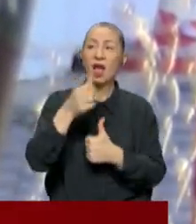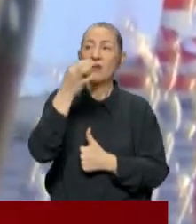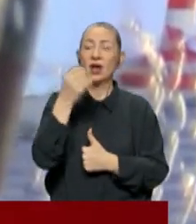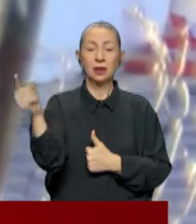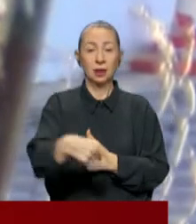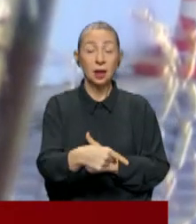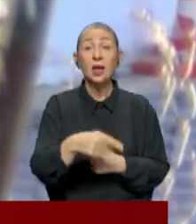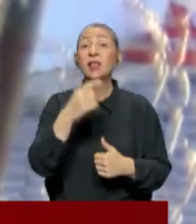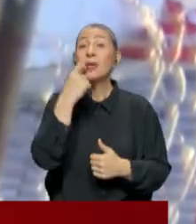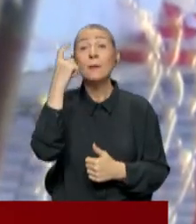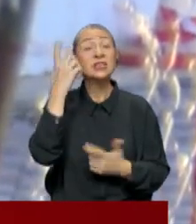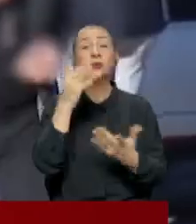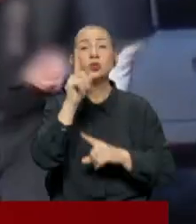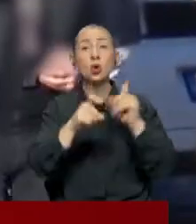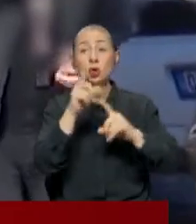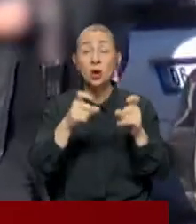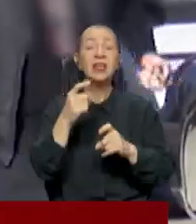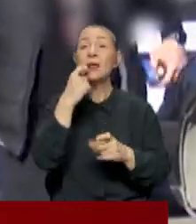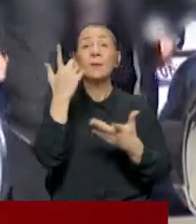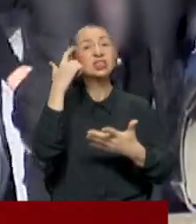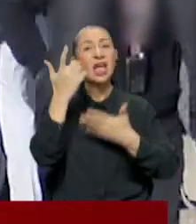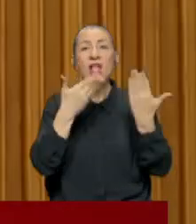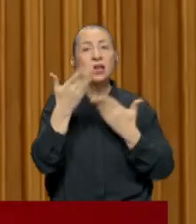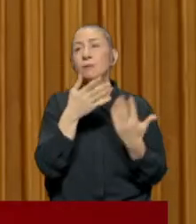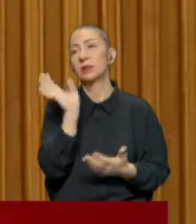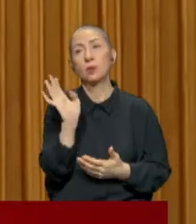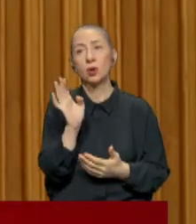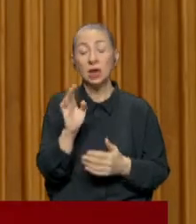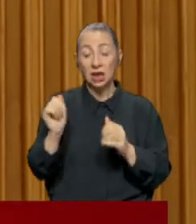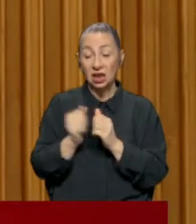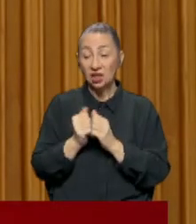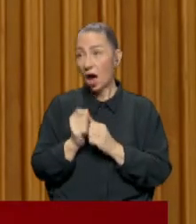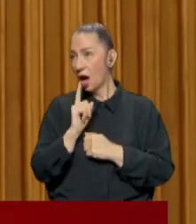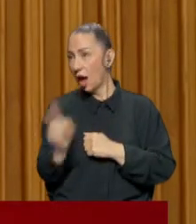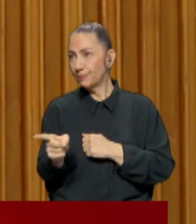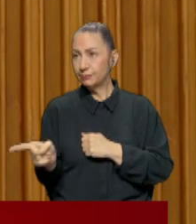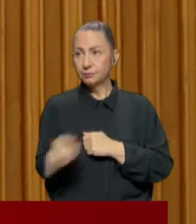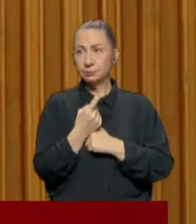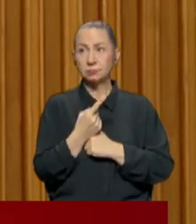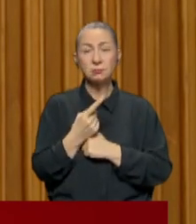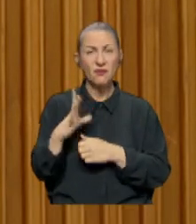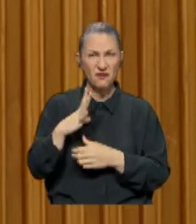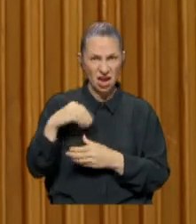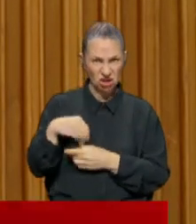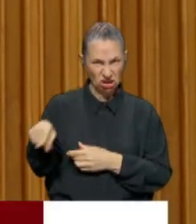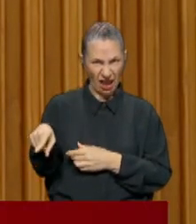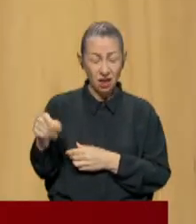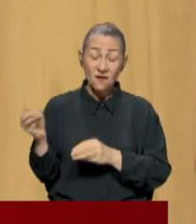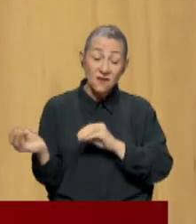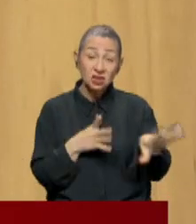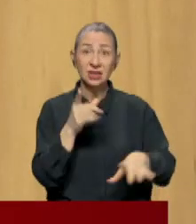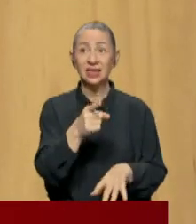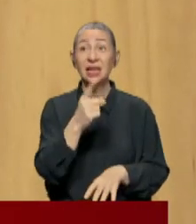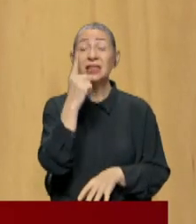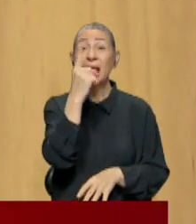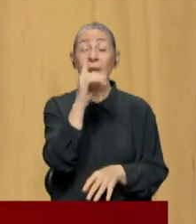verdi. Demirbaş'a neler soruldu, Demirbaş neler anlattı bilinmiyor. Yanında azmettiricileri barındırıyorsun. Teslim edeceksin. Tek